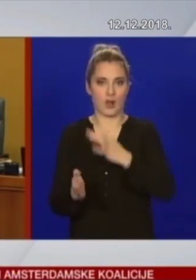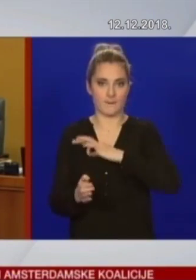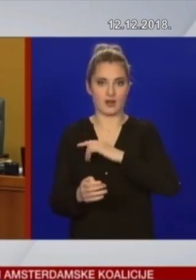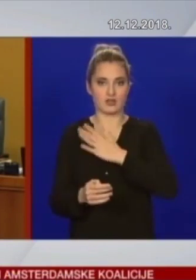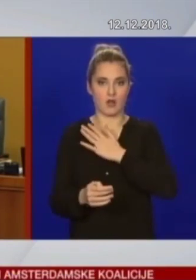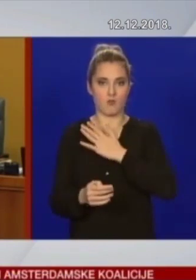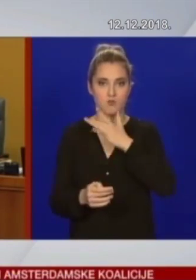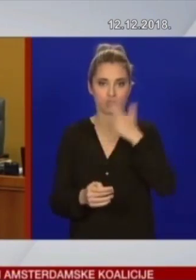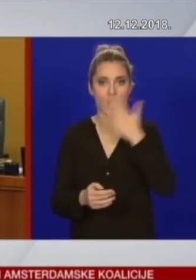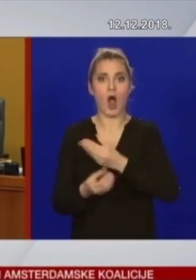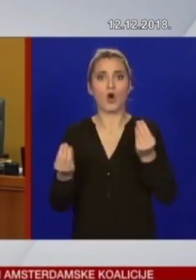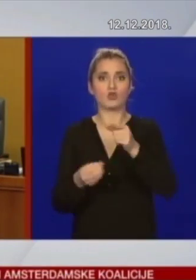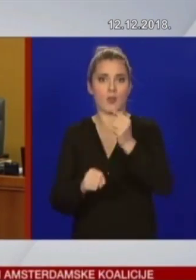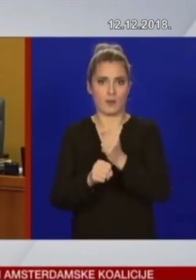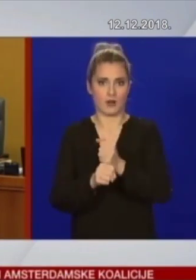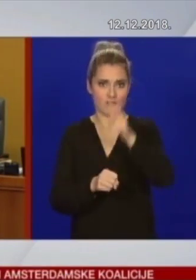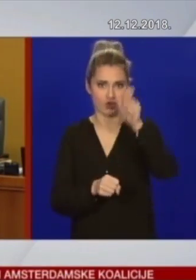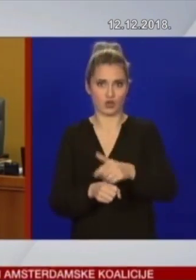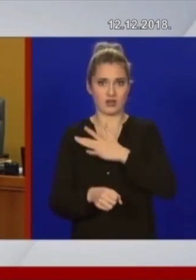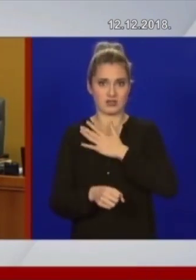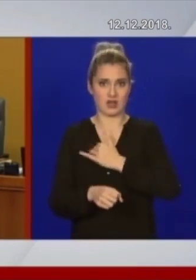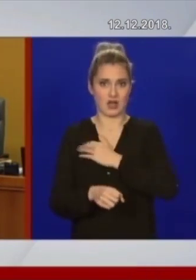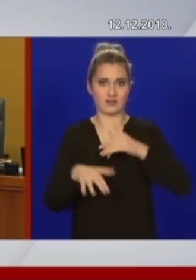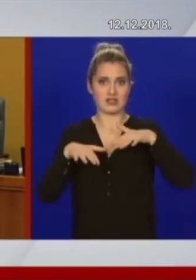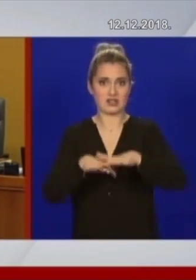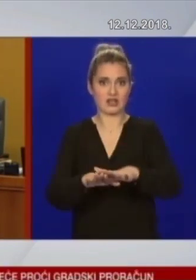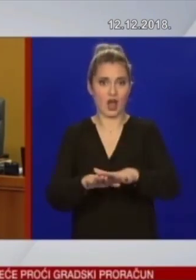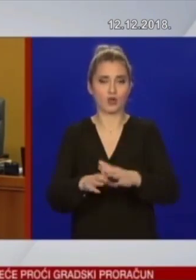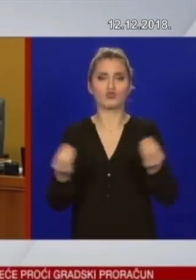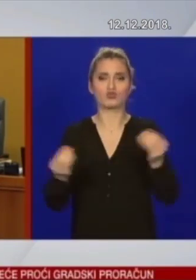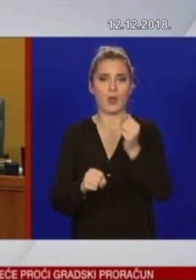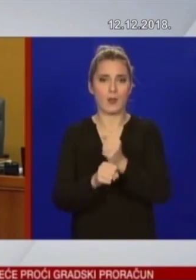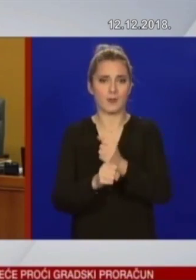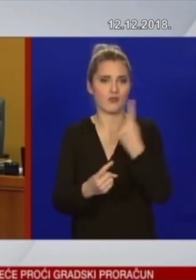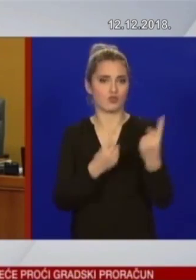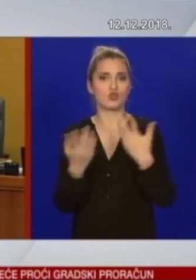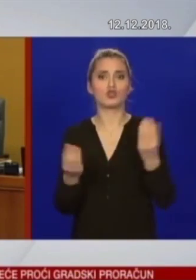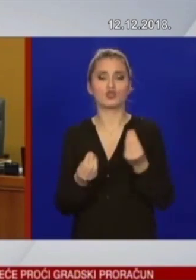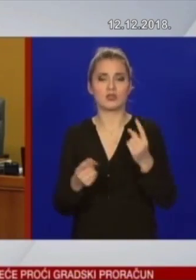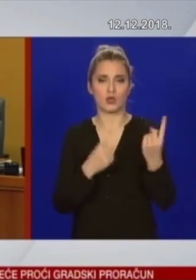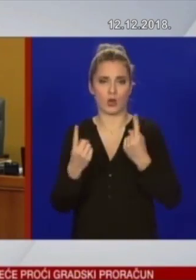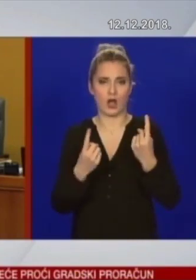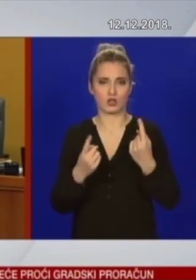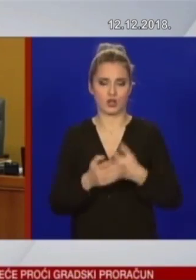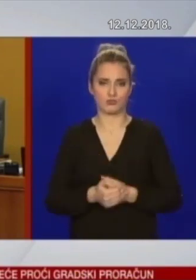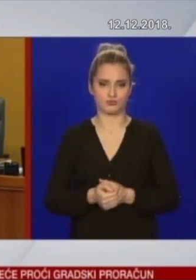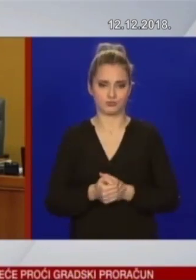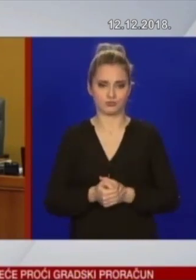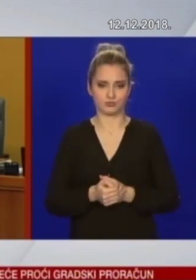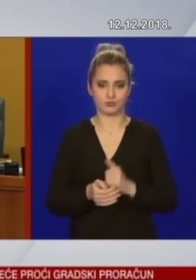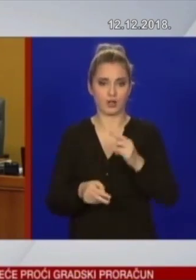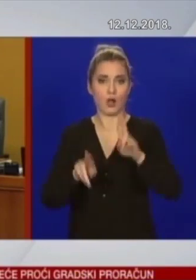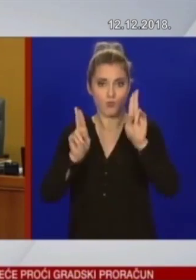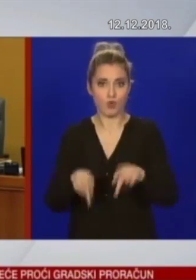predsjedništva BiH. A što je taj čovjek napravio za hrvatski narod od kad je tamo? Što se zbiva s hrvatskim narodom? Je